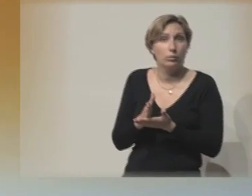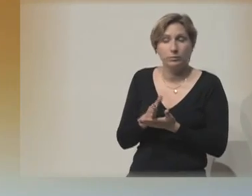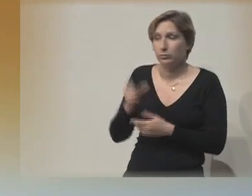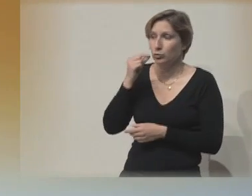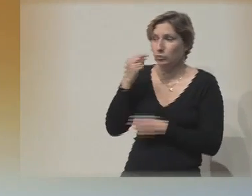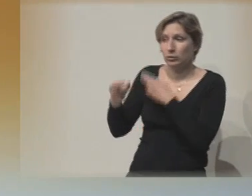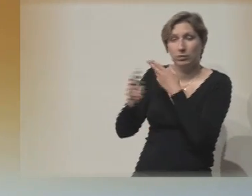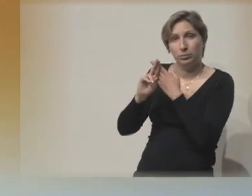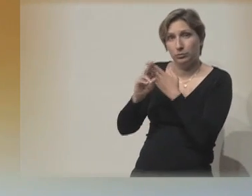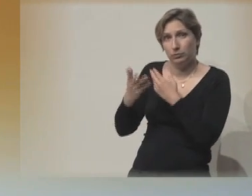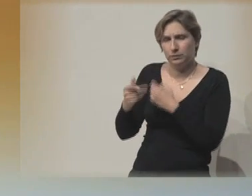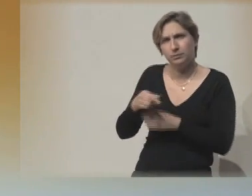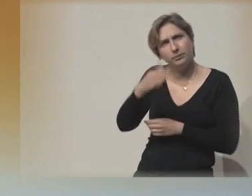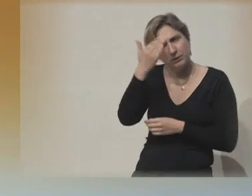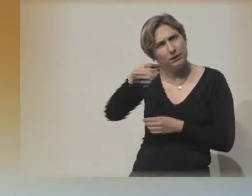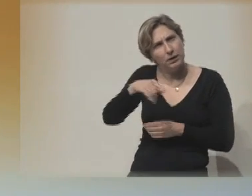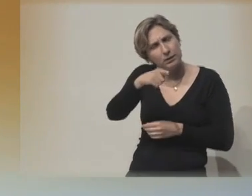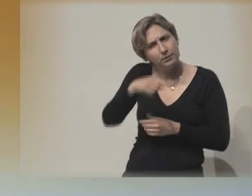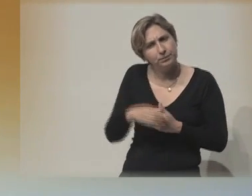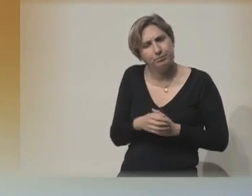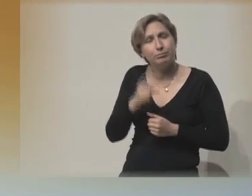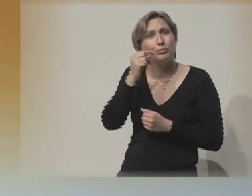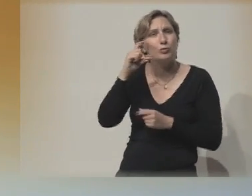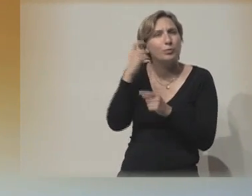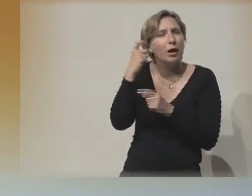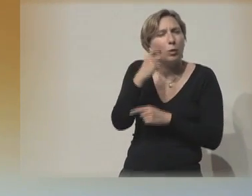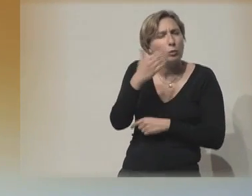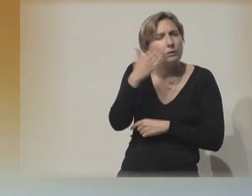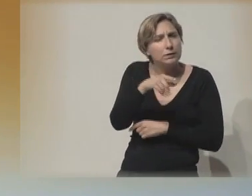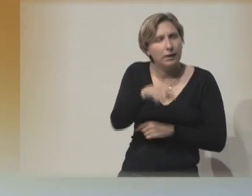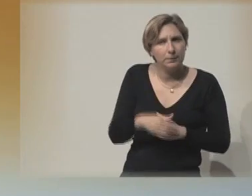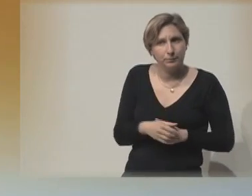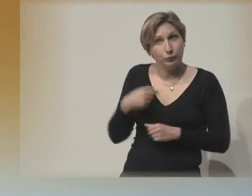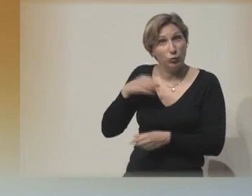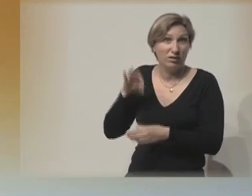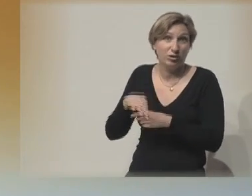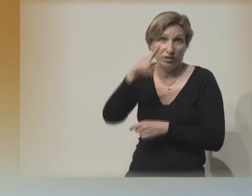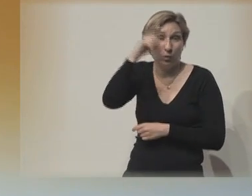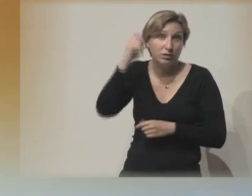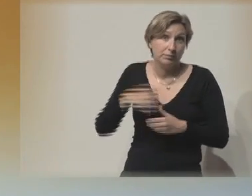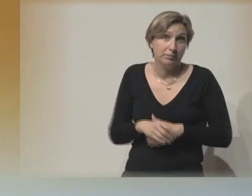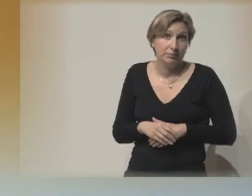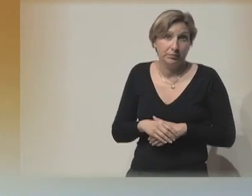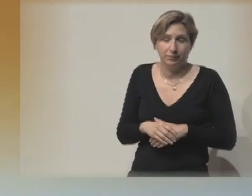monsieur me dit « Vous savez, monsieur Bayrou, nous on a voté Sarkozy.